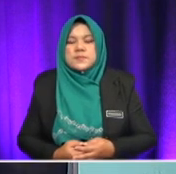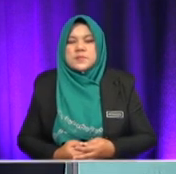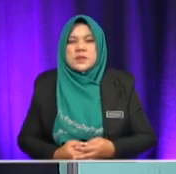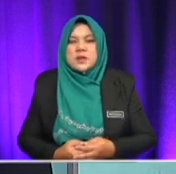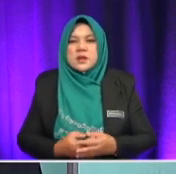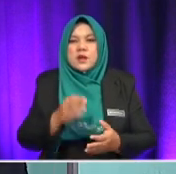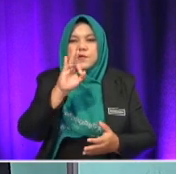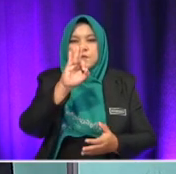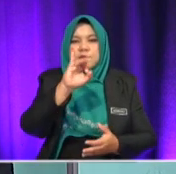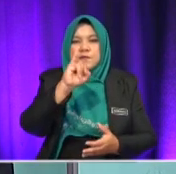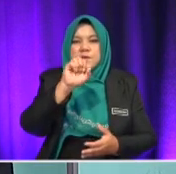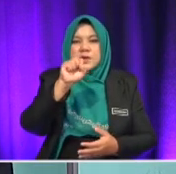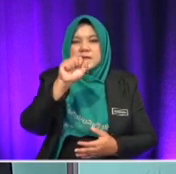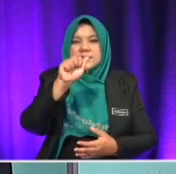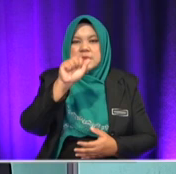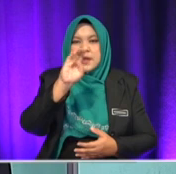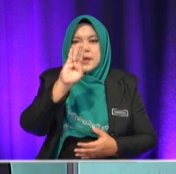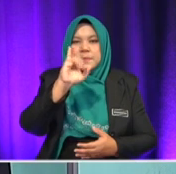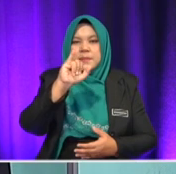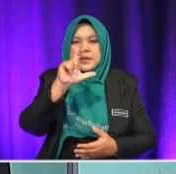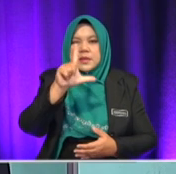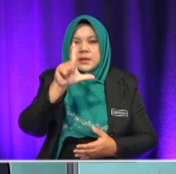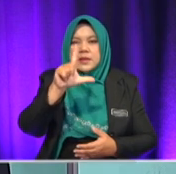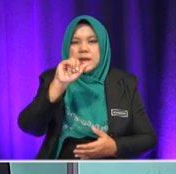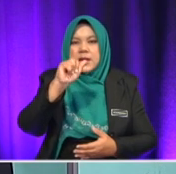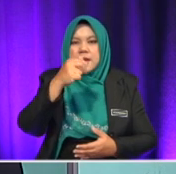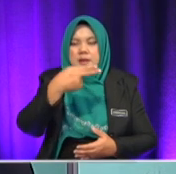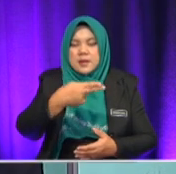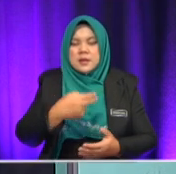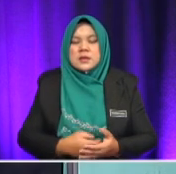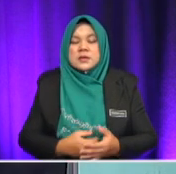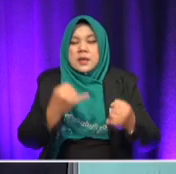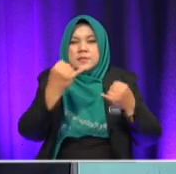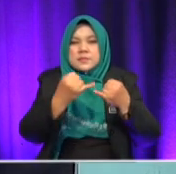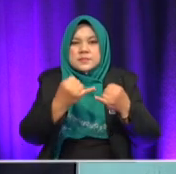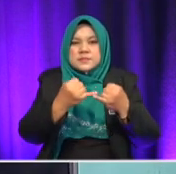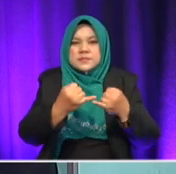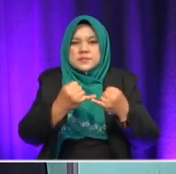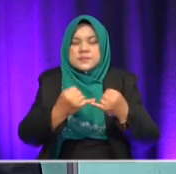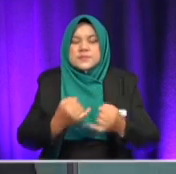fisabilillah dan yang terakhir apa yang terakhir